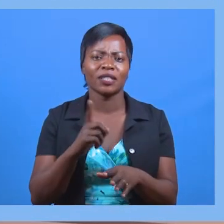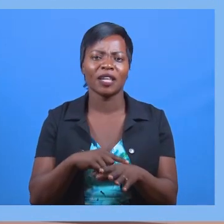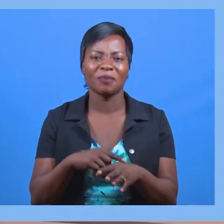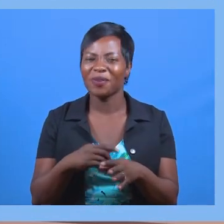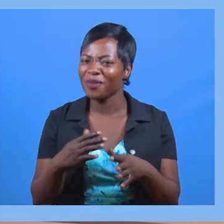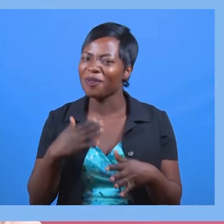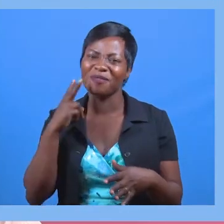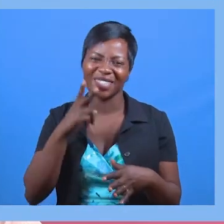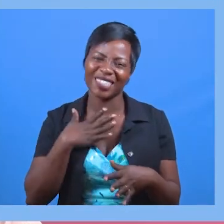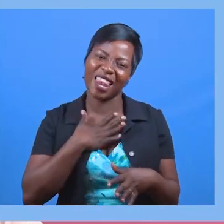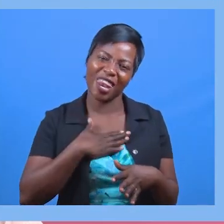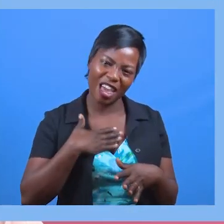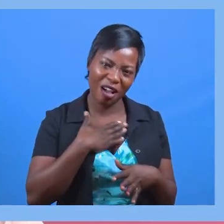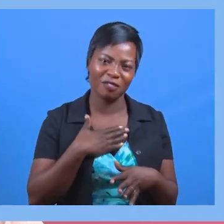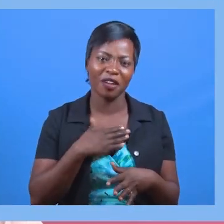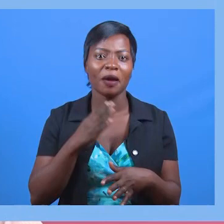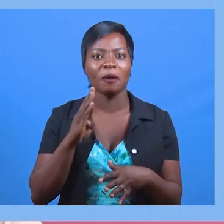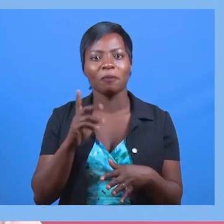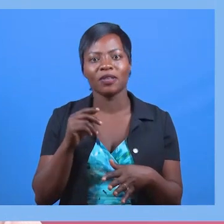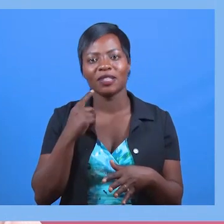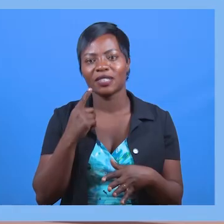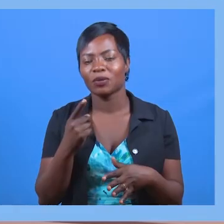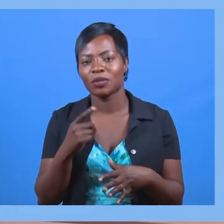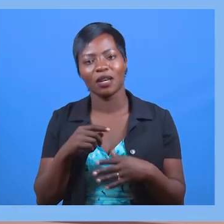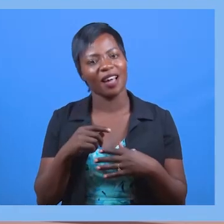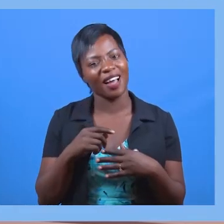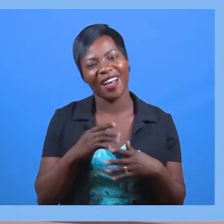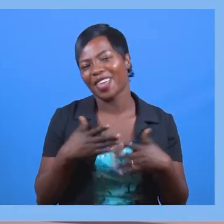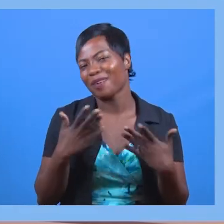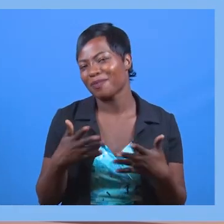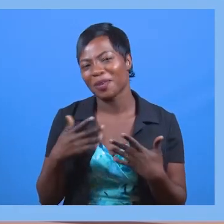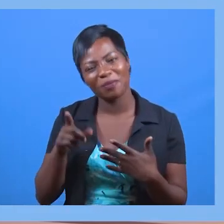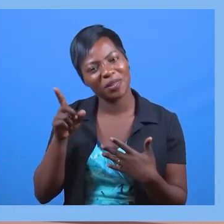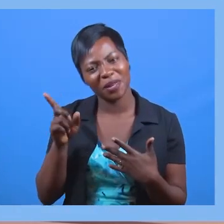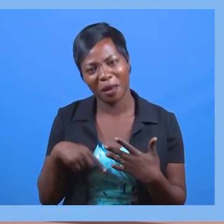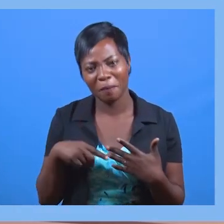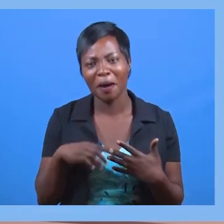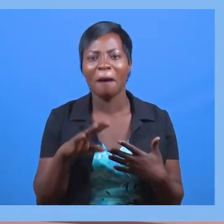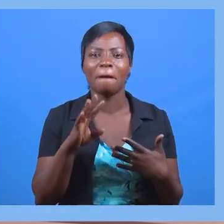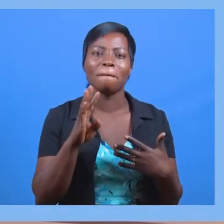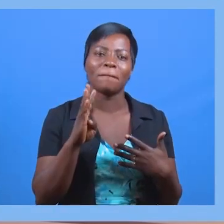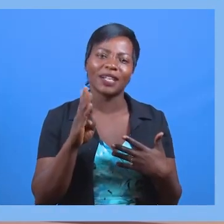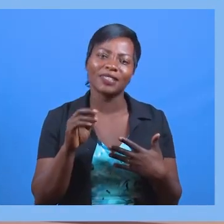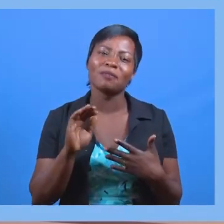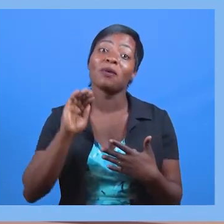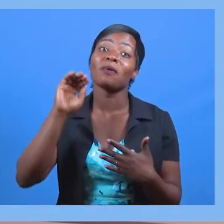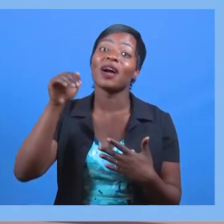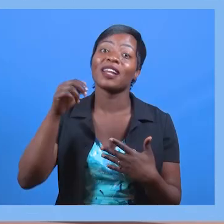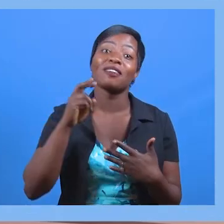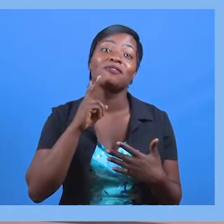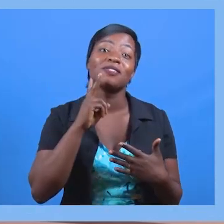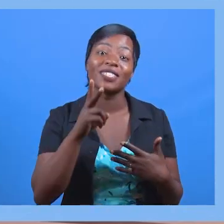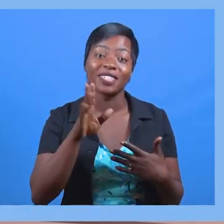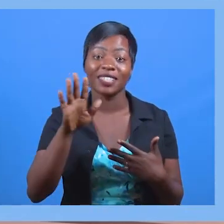muchimufarira chaizvo Muyenzi, pada mungangotanga nekuvataura kuti tafara takuonai mufunge, nekuti mangwana tine rwendo, tiri